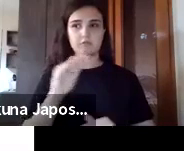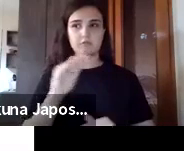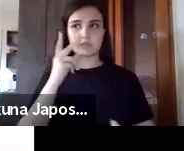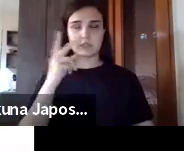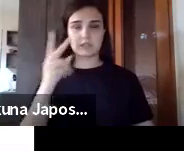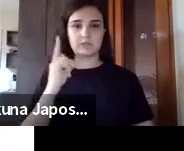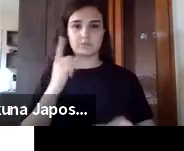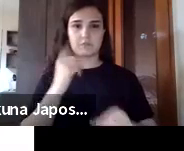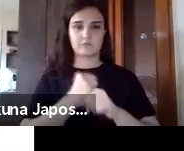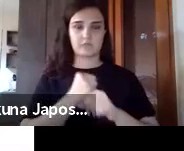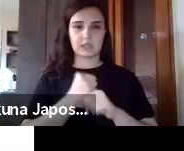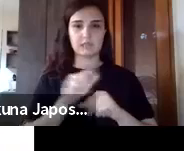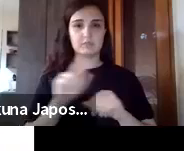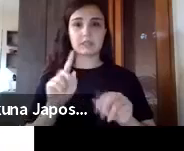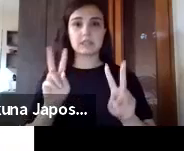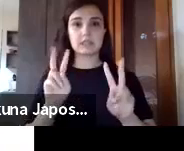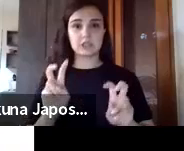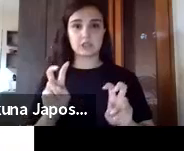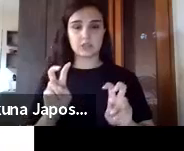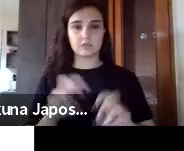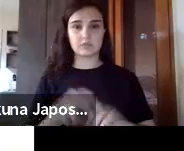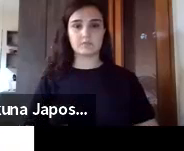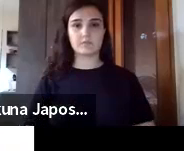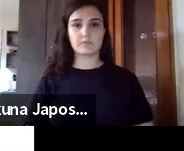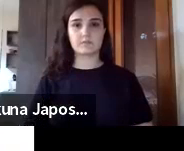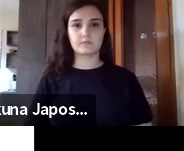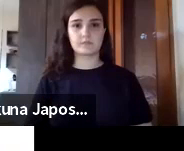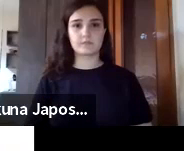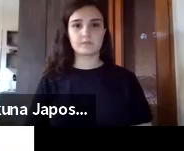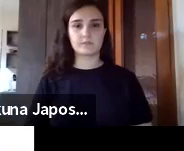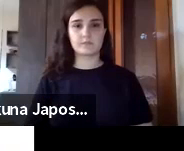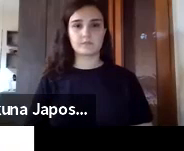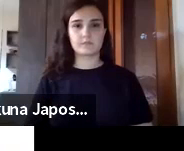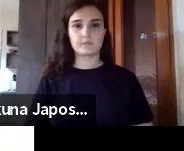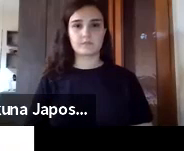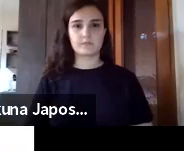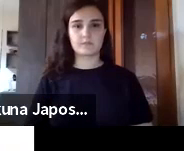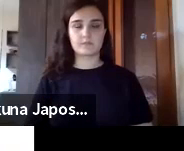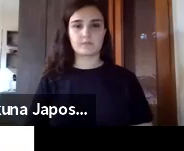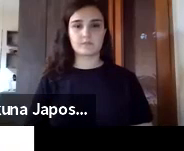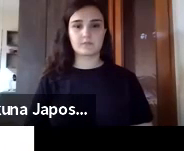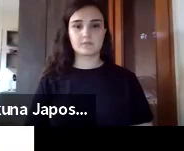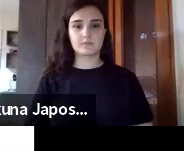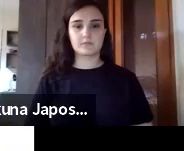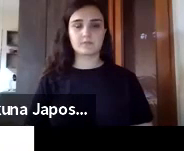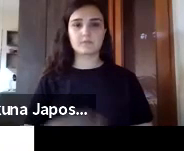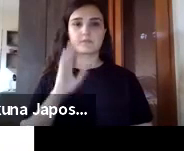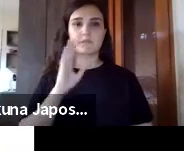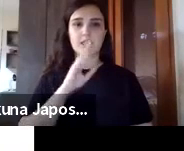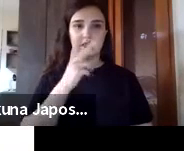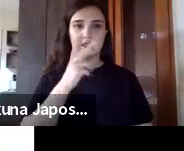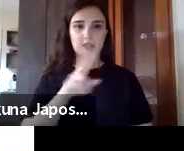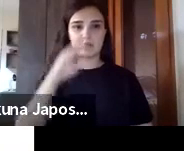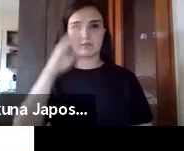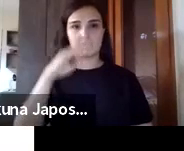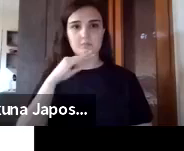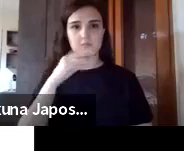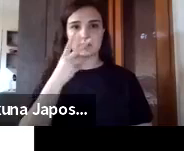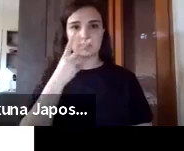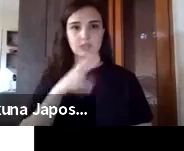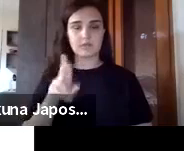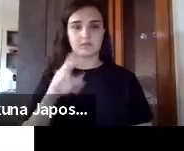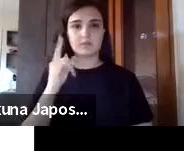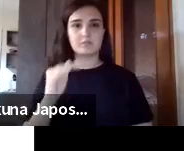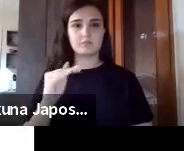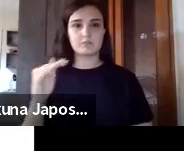ბავშვი აკეთებს, რას ნიშნავს? ბავშვების აი ეს ხშირად არის დედას გავს, მამას გავს, მანერებით მისგავს, ხო?